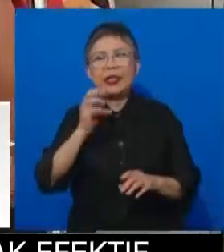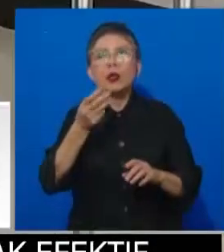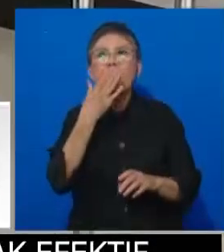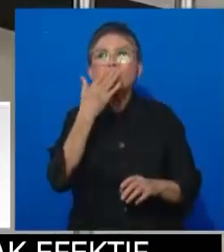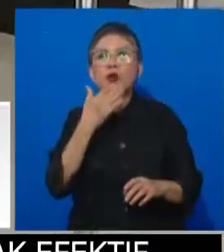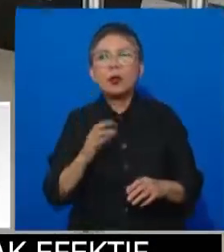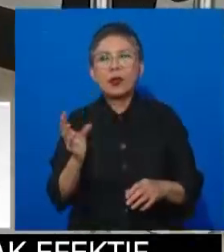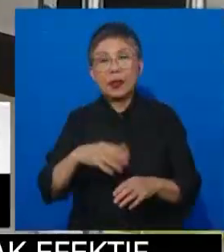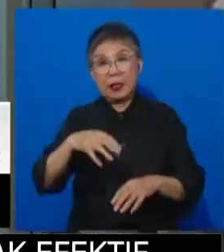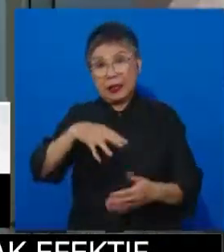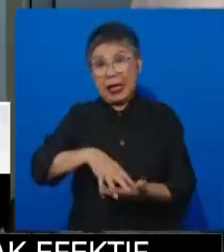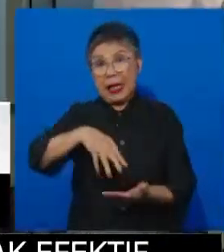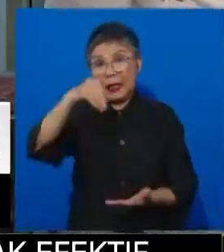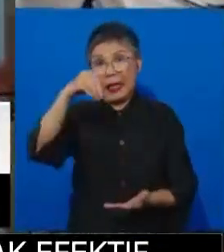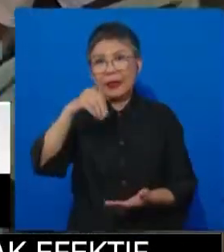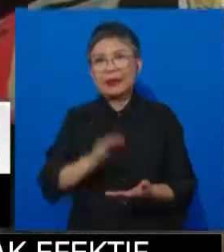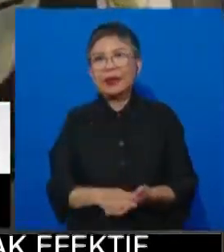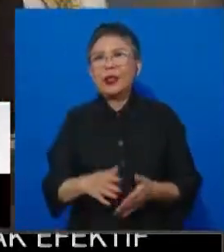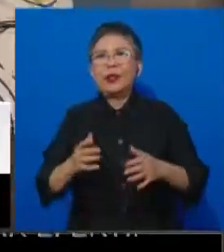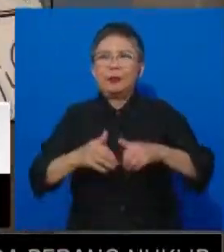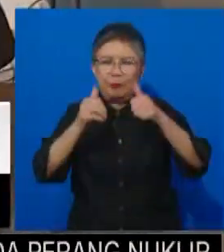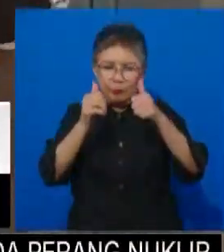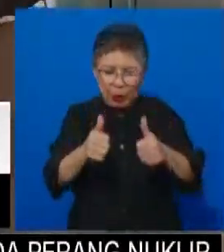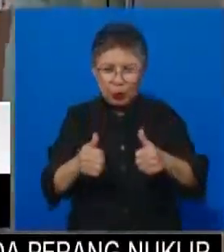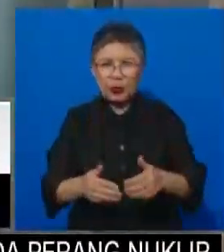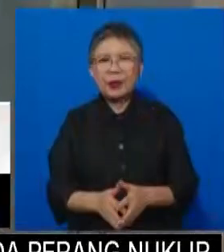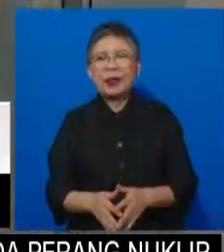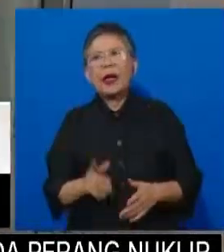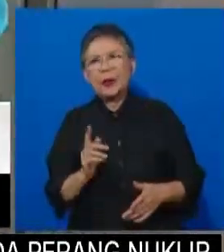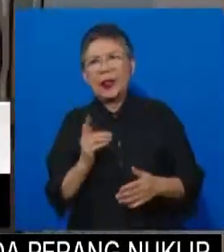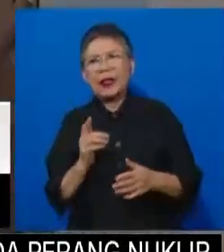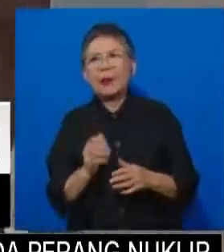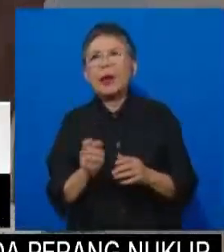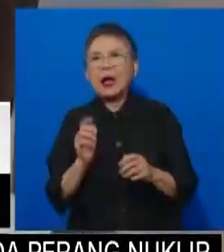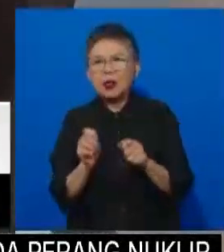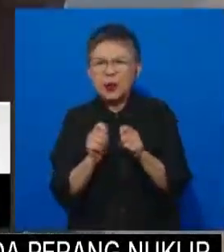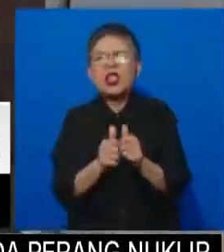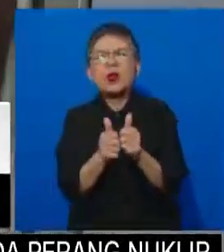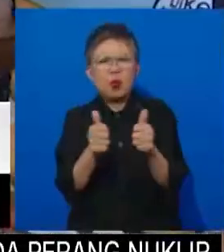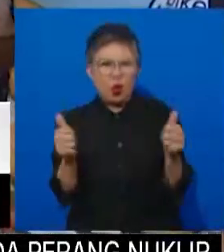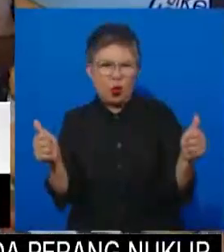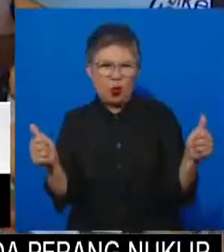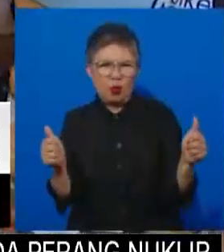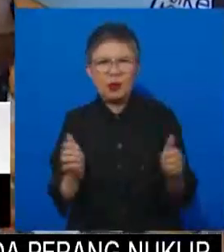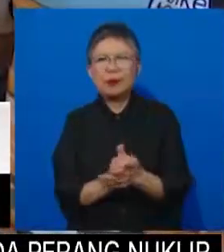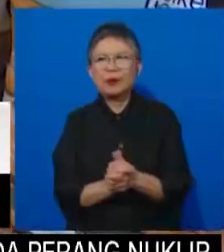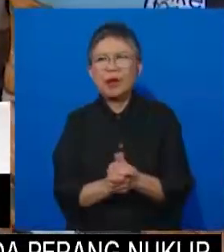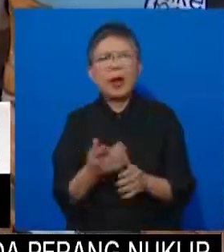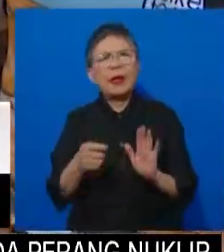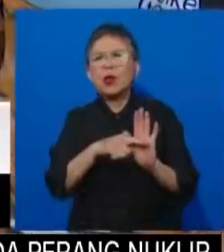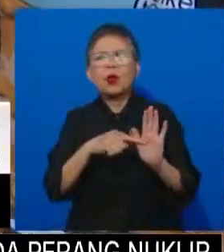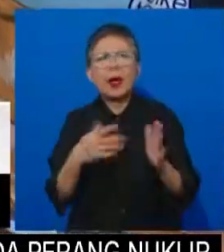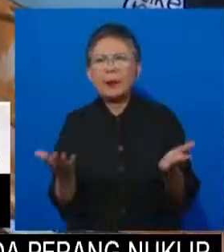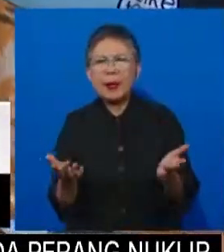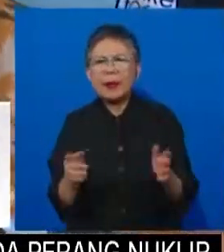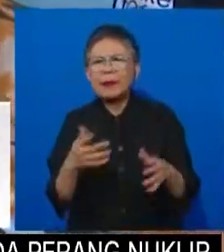menuju pusat kota Jakarta menjadi angin segar meski masih harus disempurnakan lagi. Apa yang masih kurang lagi yang harus